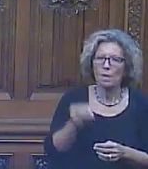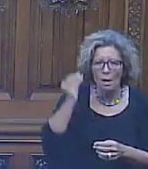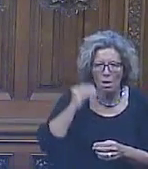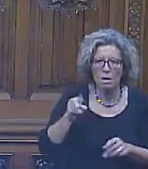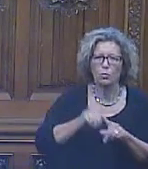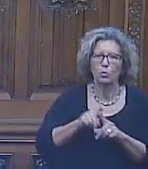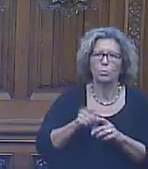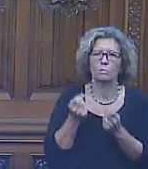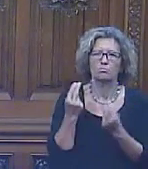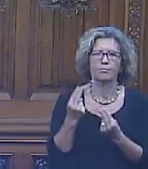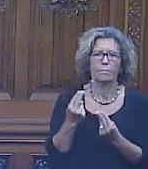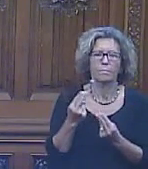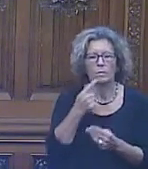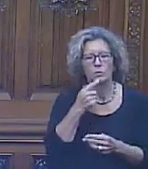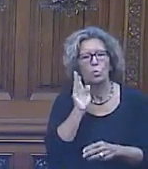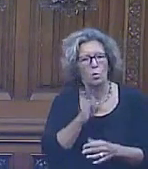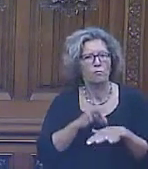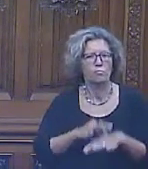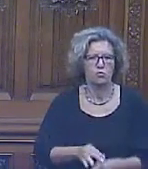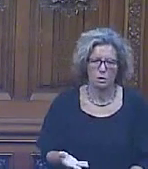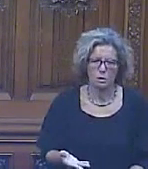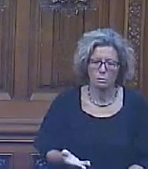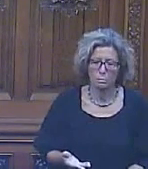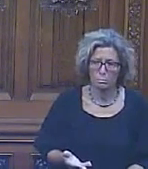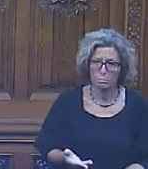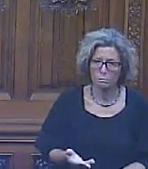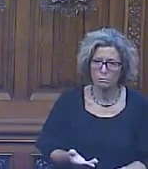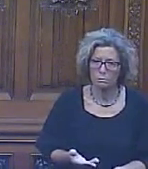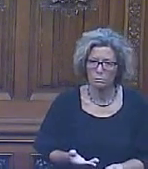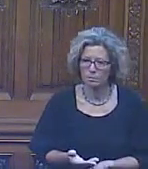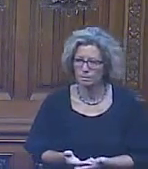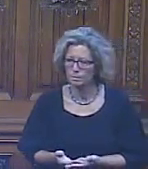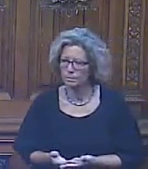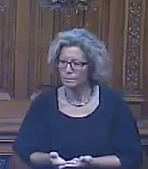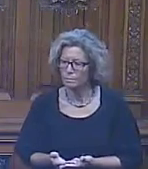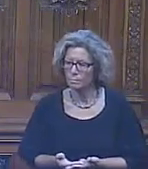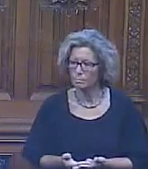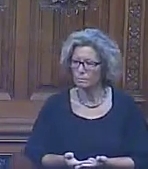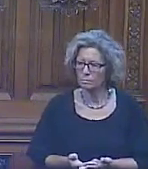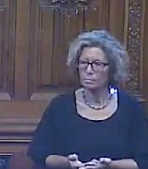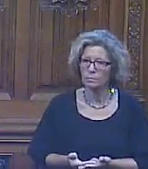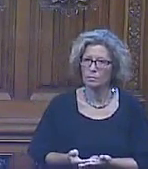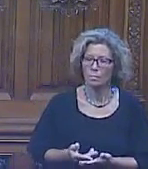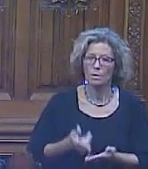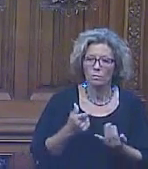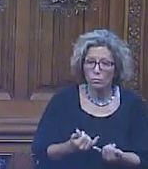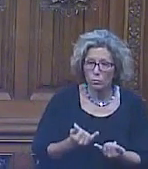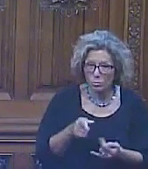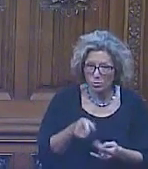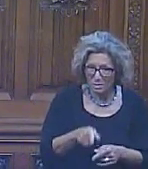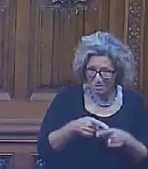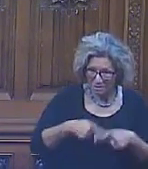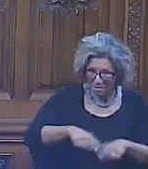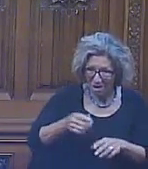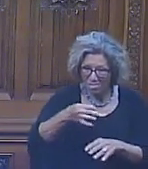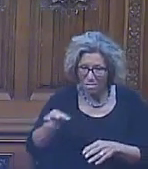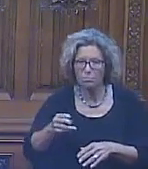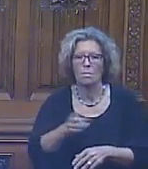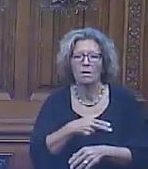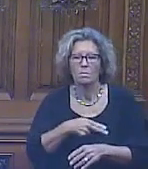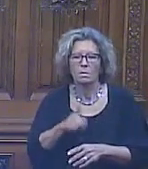und wahrhaftig führen sollten. Und wenn es heute hier bei diesem Landtag um die Garantie